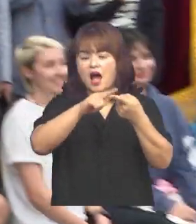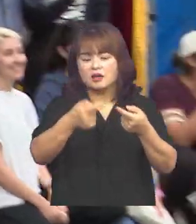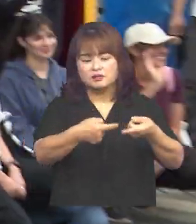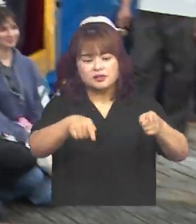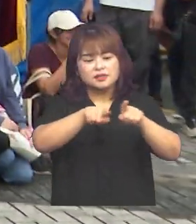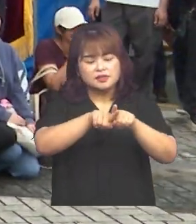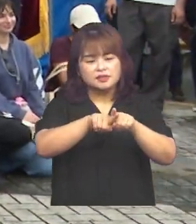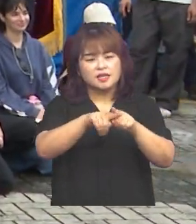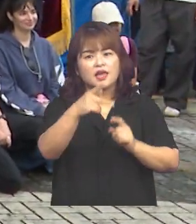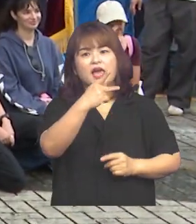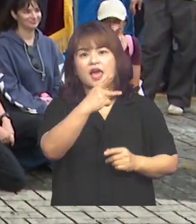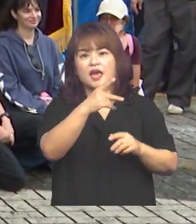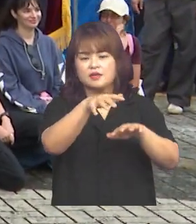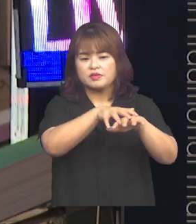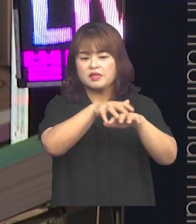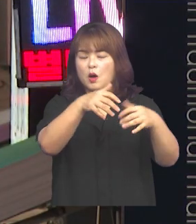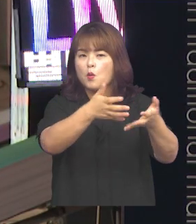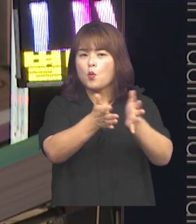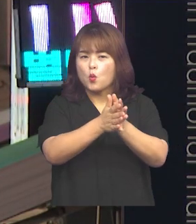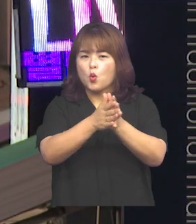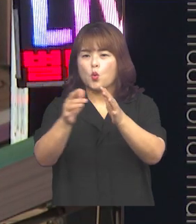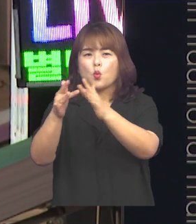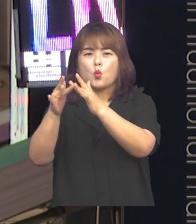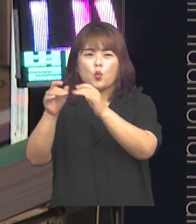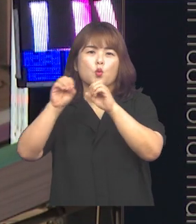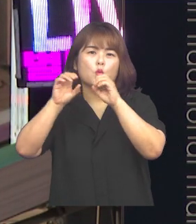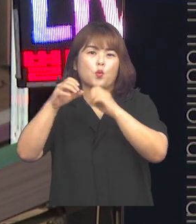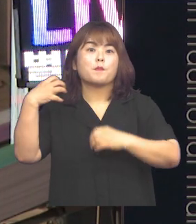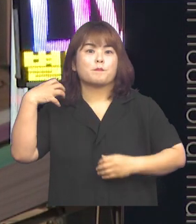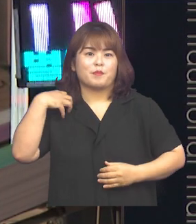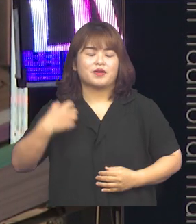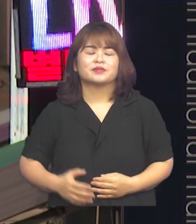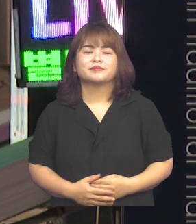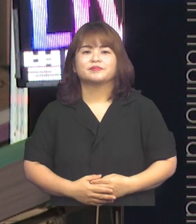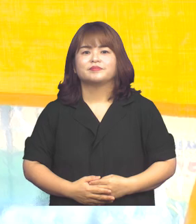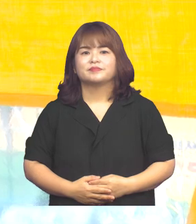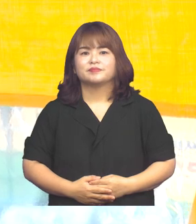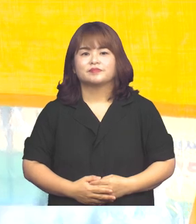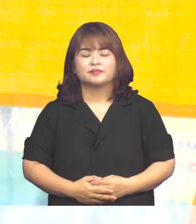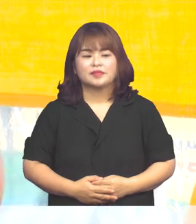서포터즈가 용인중앙시장을 온라인에서 활발하게 홍보하고 있습니다.